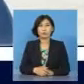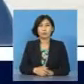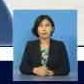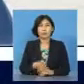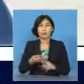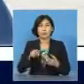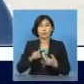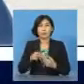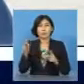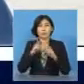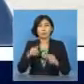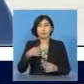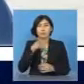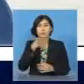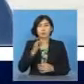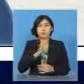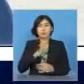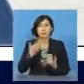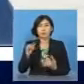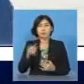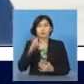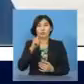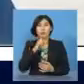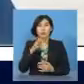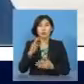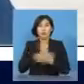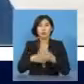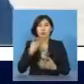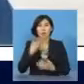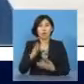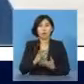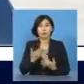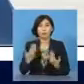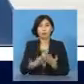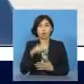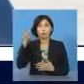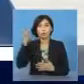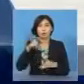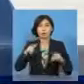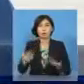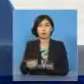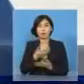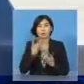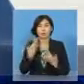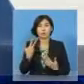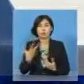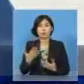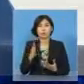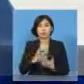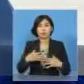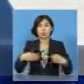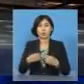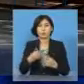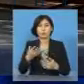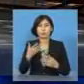Бұл мәселені мектеп басшылығына бұған дейін де айттық. Тамыз айында жинап мүмкіндіктерін қараймыз деді. Жаңа оқу жылында шешімін таппады. 3-4 баласы бар